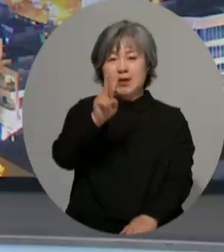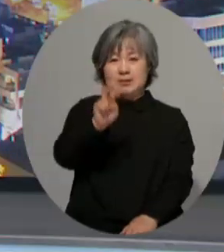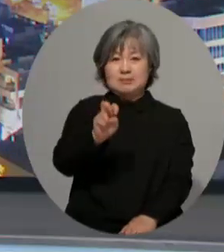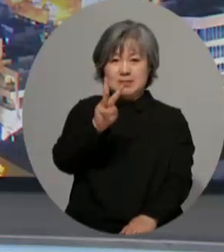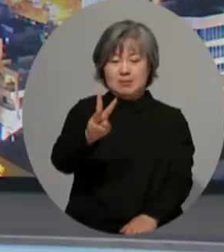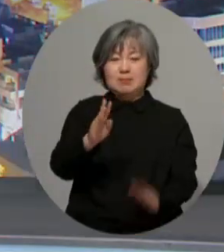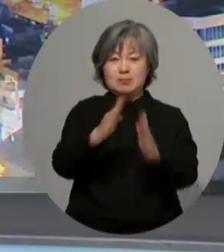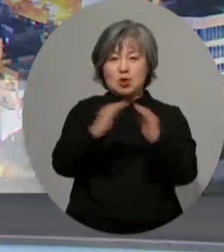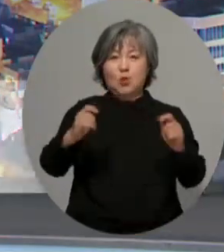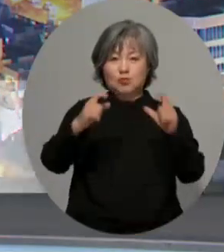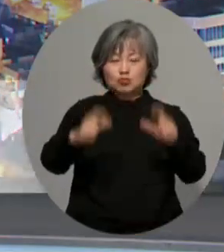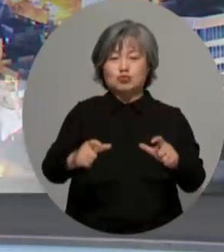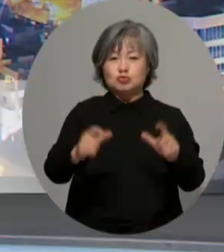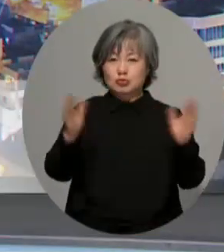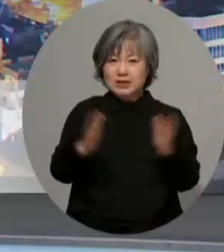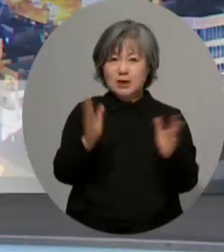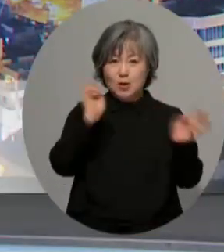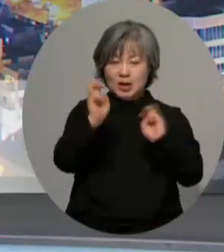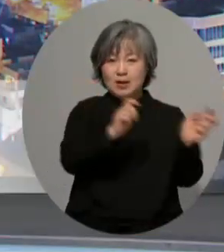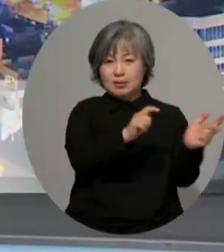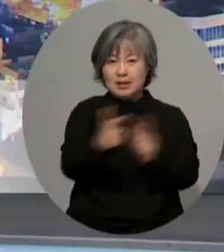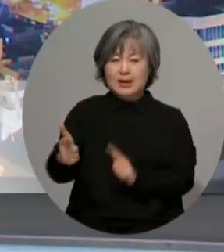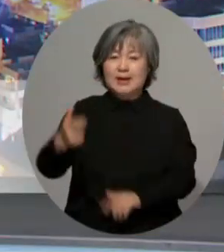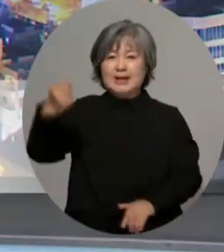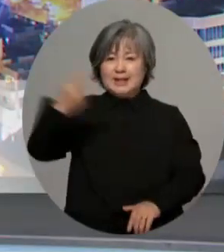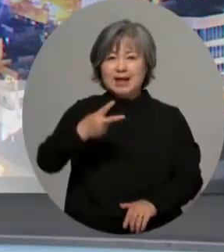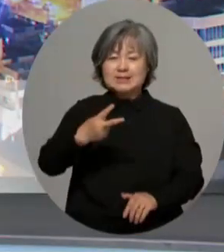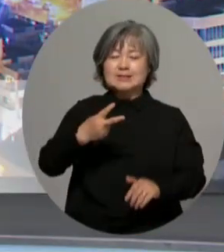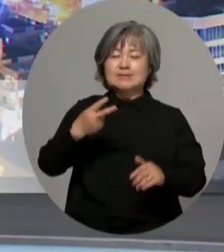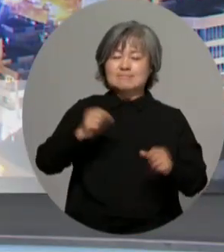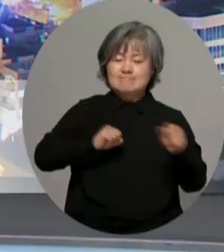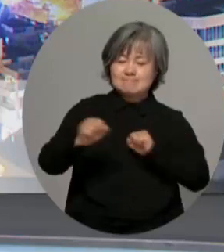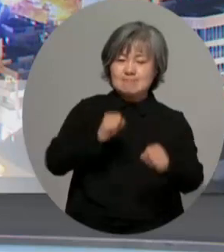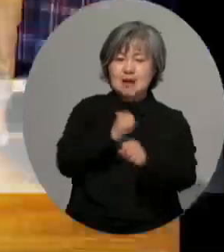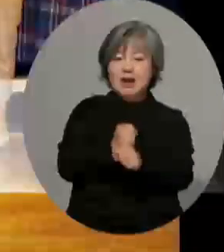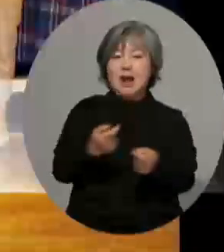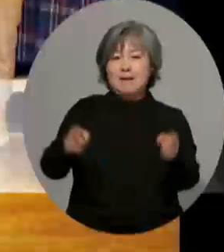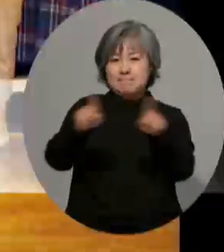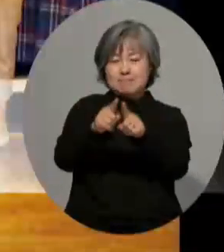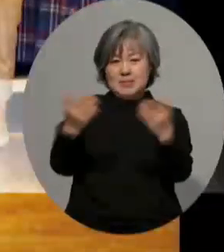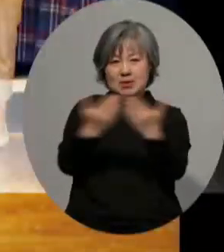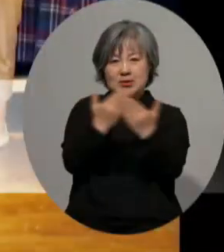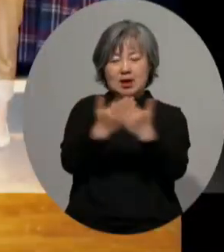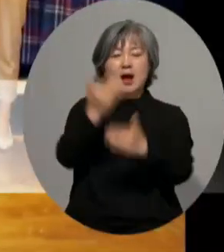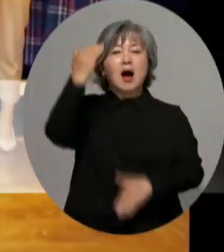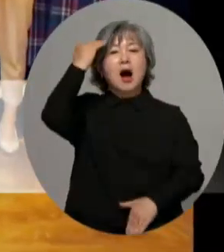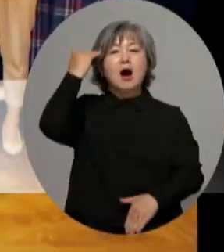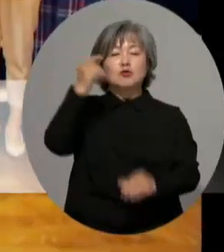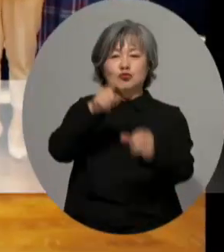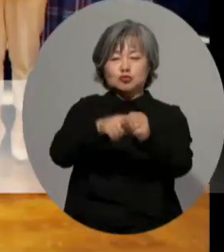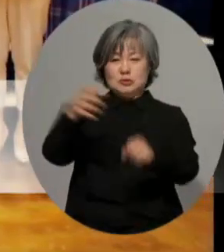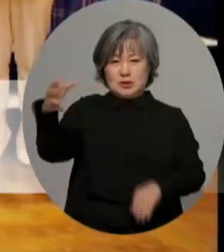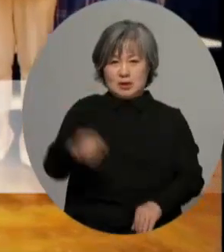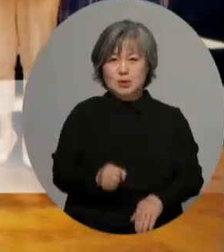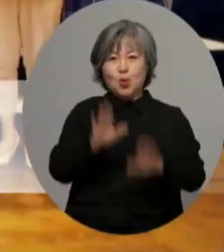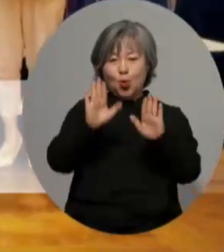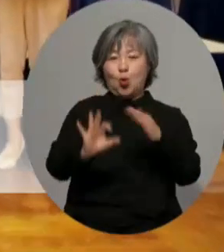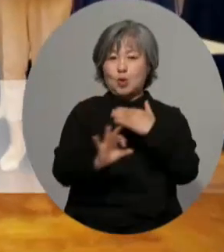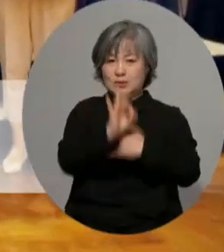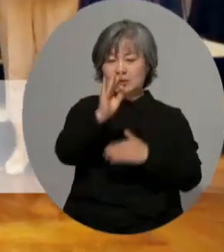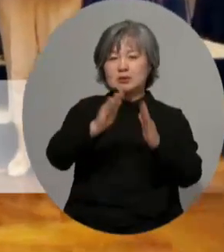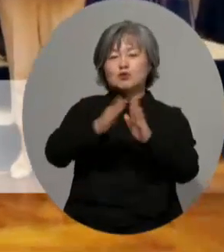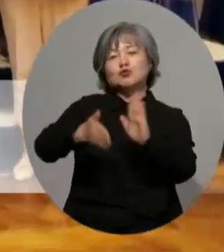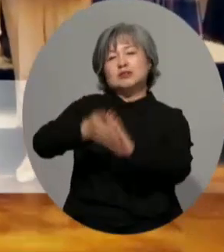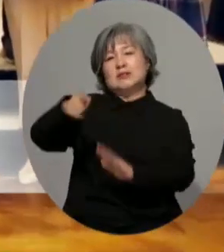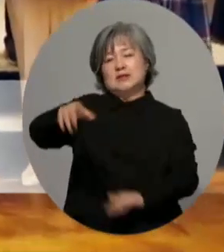2023년 전북 중소기업인 대회가 다시 뛰는 중소기업 함께 성장하는 대한민국이라는 주제로 오늘 오전 전주